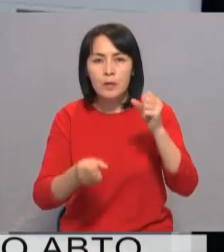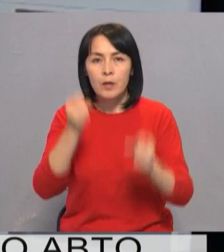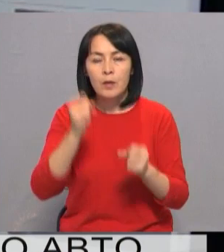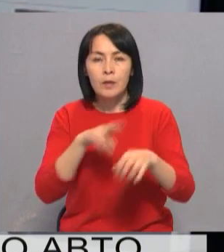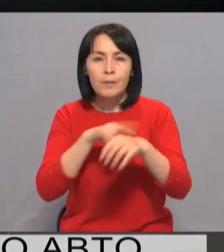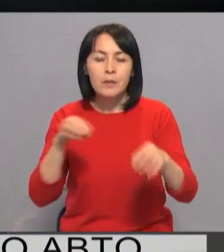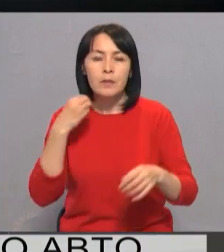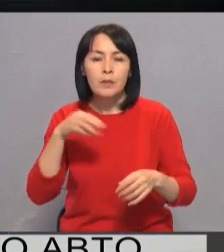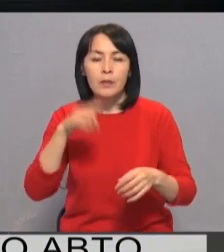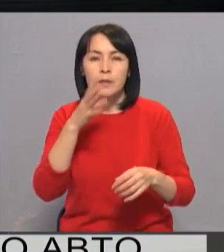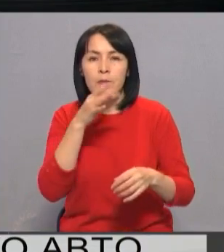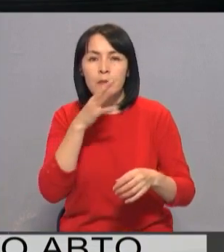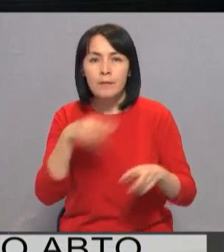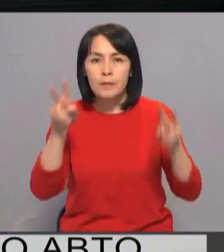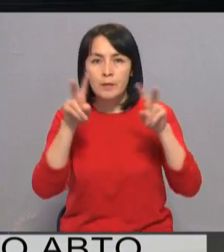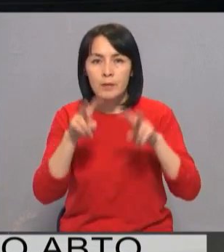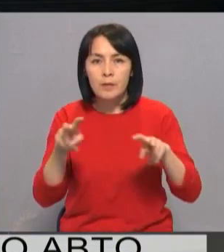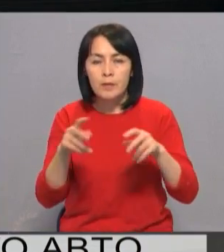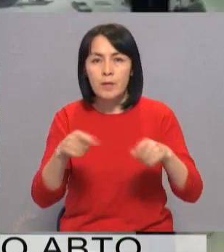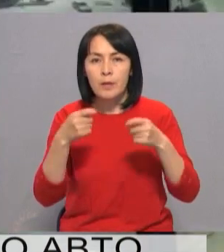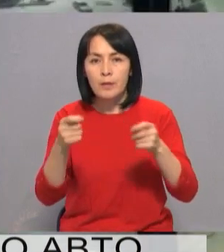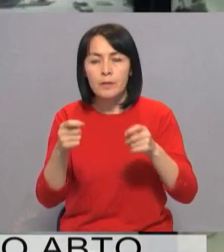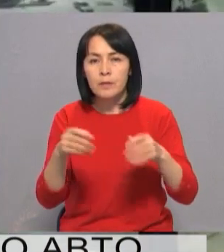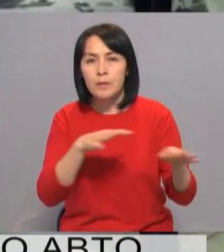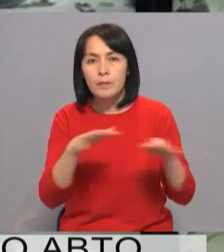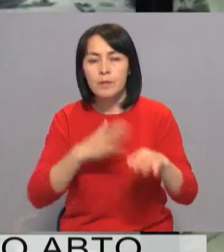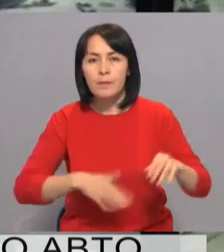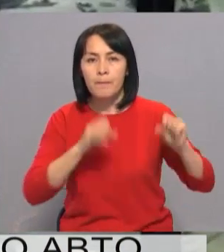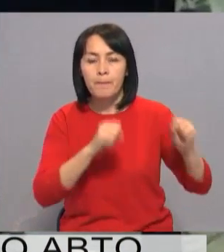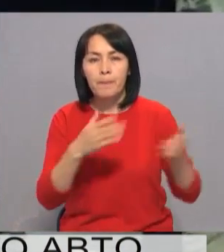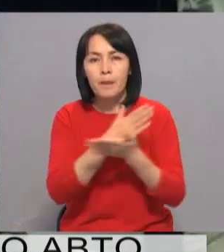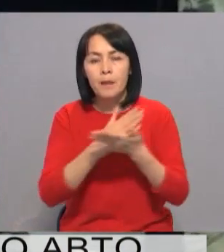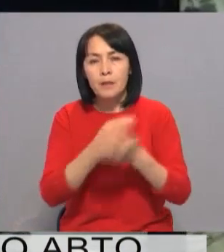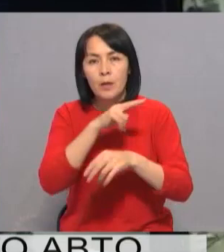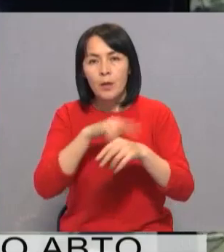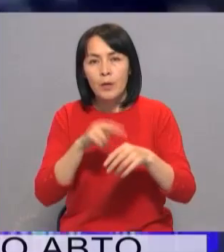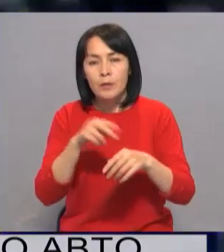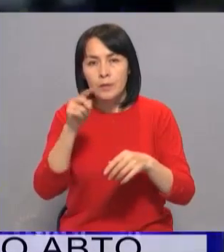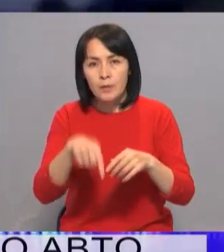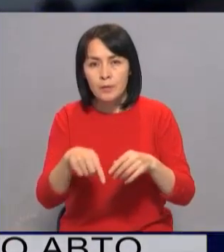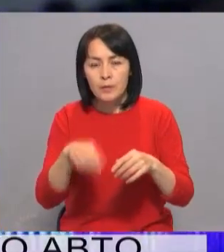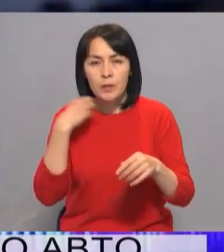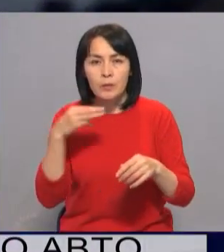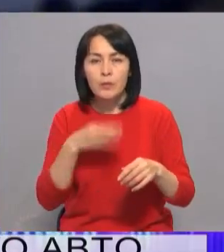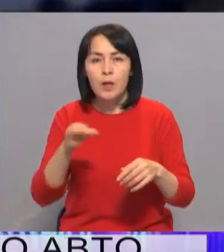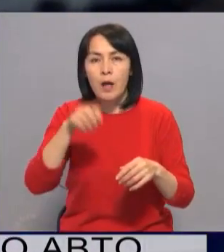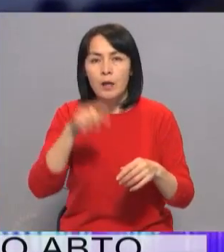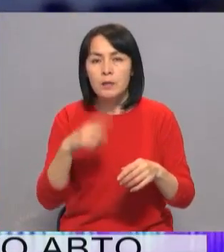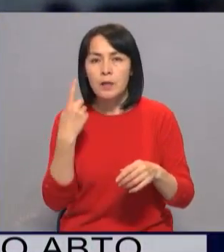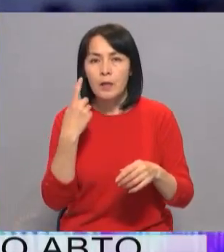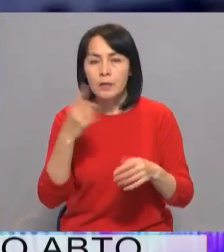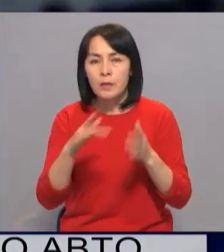полицейские в Туркестане. Во время несения службы по обеспечению общественной безопасности сотрудники патрульной полиции Управления полиции Туркестана на